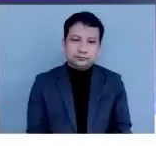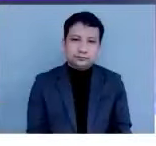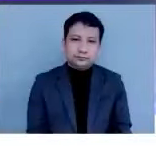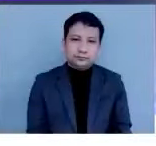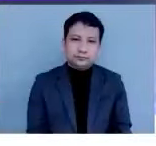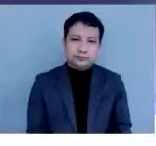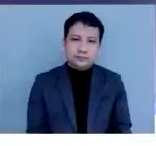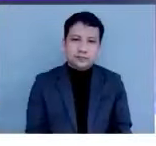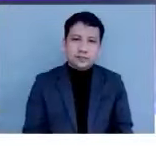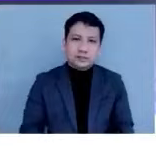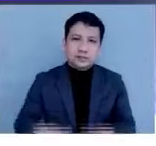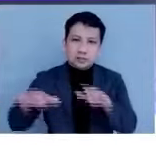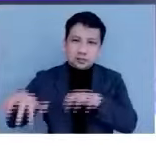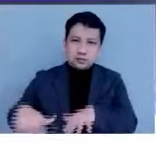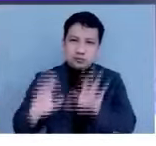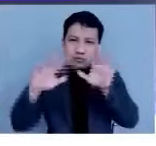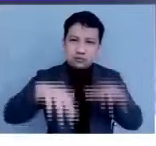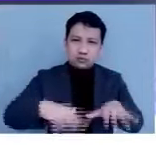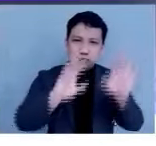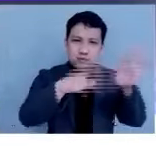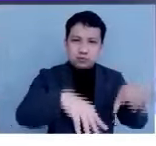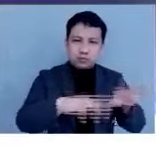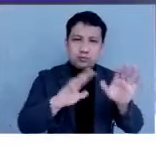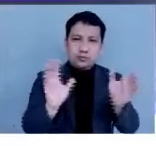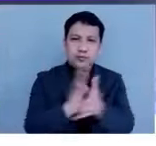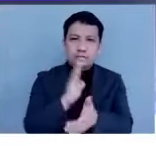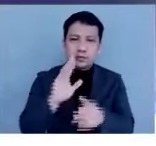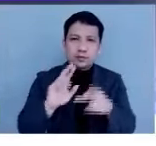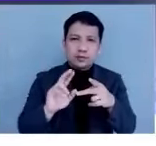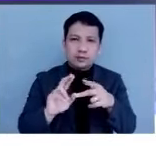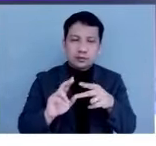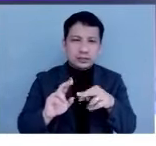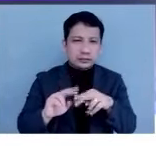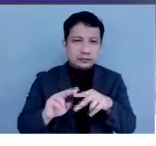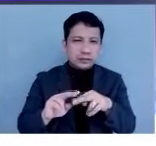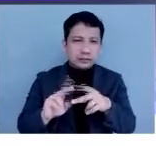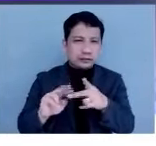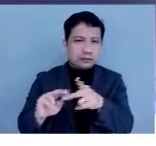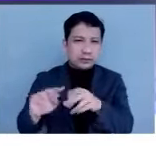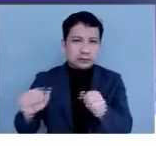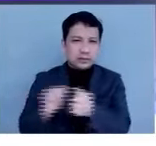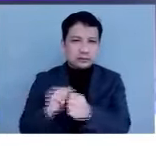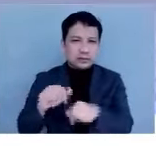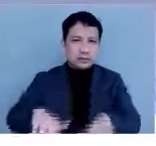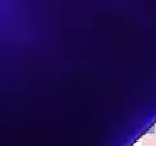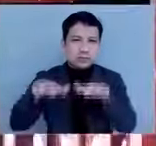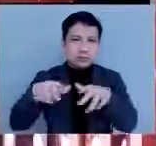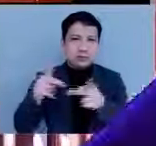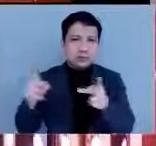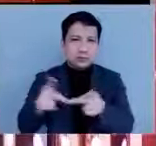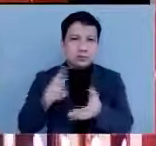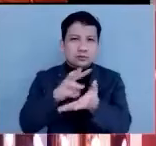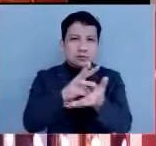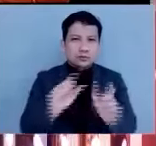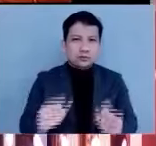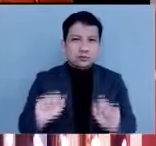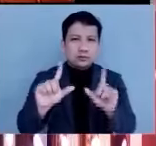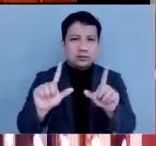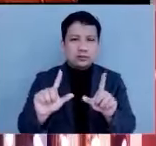Malalakas na hampas ng alon ang kinatatakutan sa Pangasinan. Pinalala rin niya ng baha sa ilang lugar. At live mula